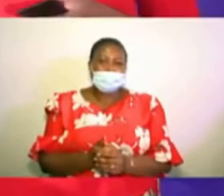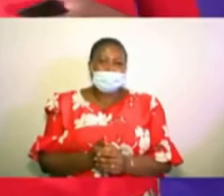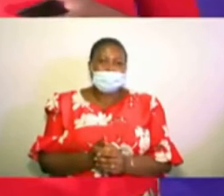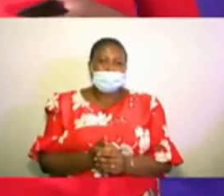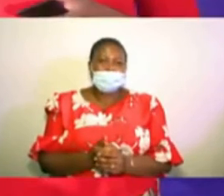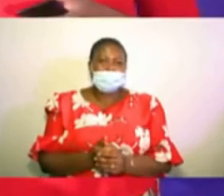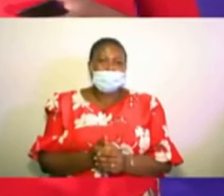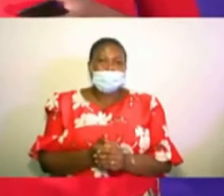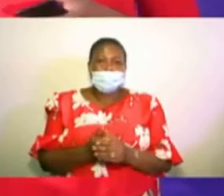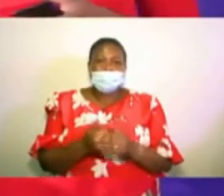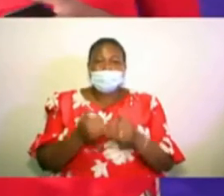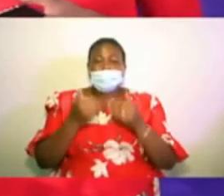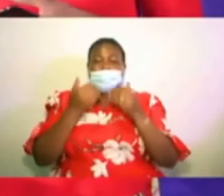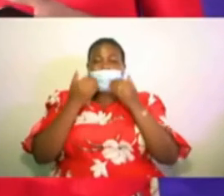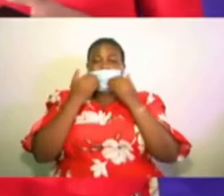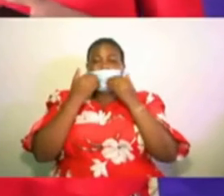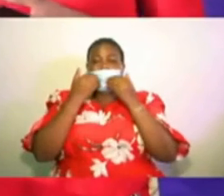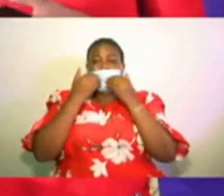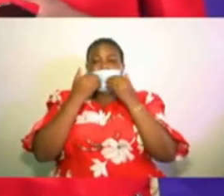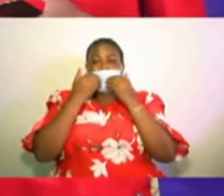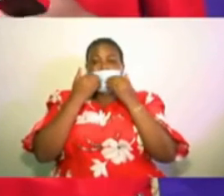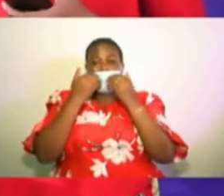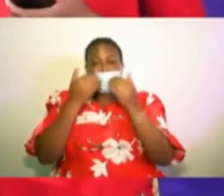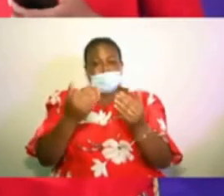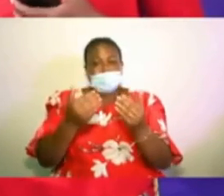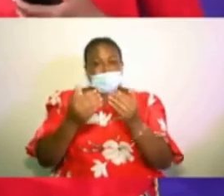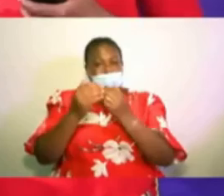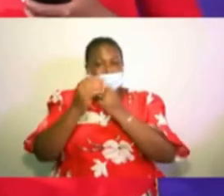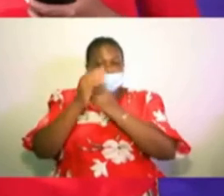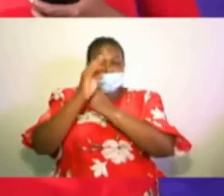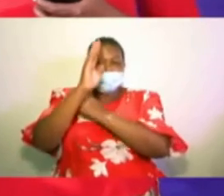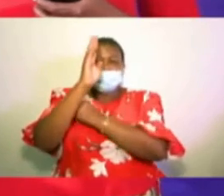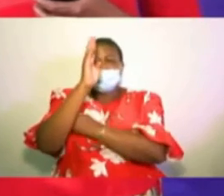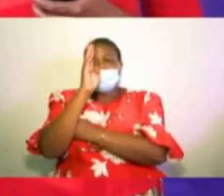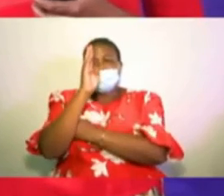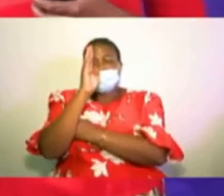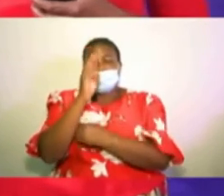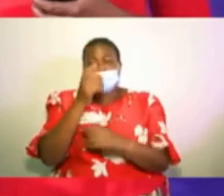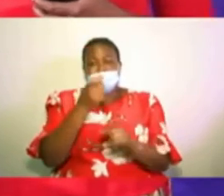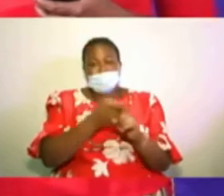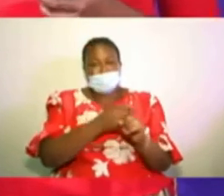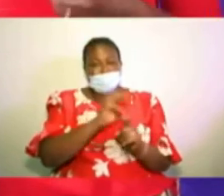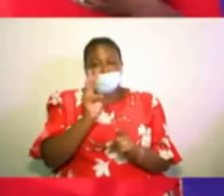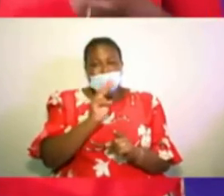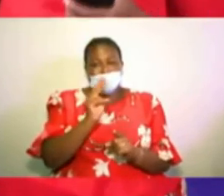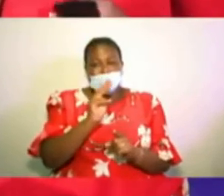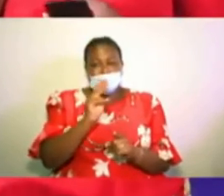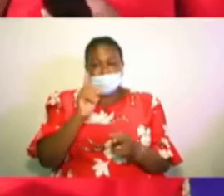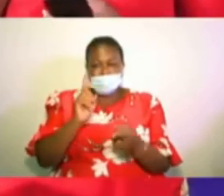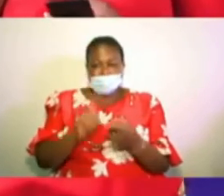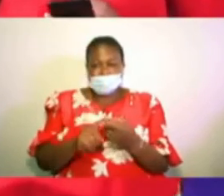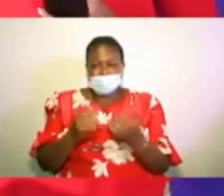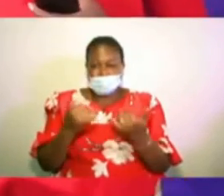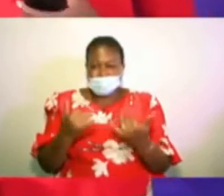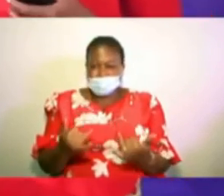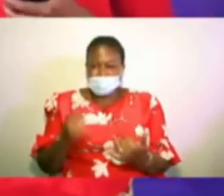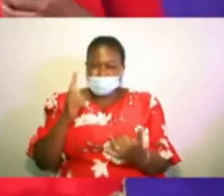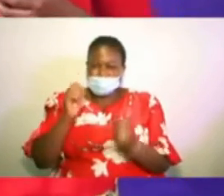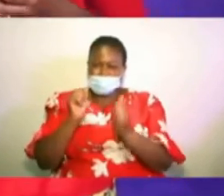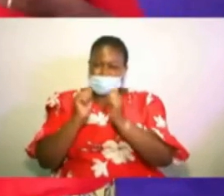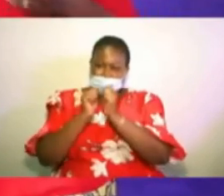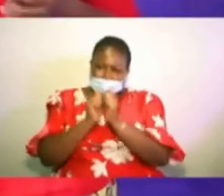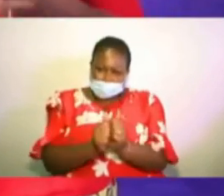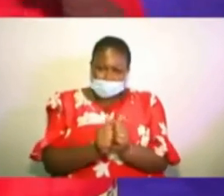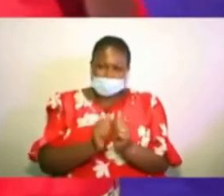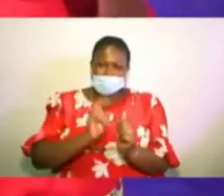We thank God for what he has, how he has dealt with us so far from Monday up to date. Et donc nous remercions le Seigneur pour